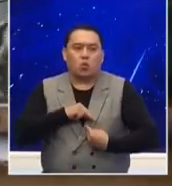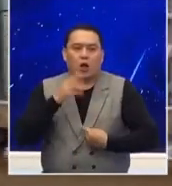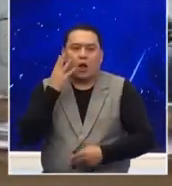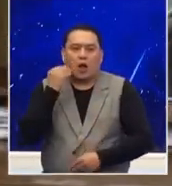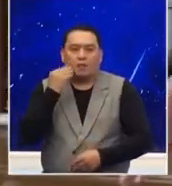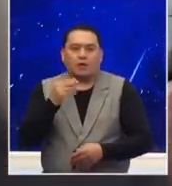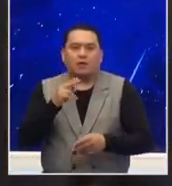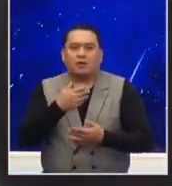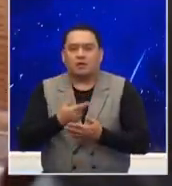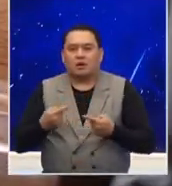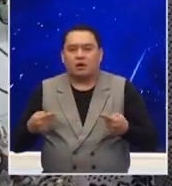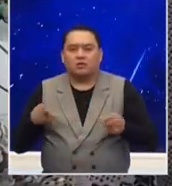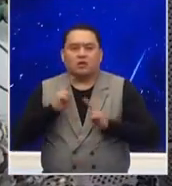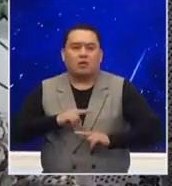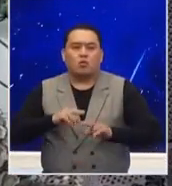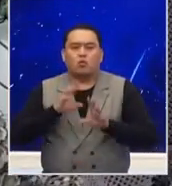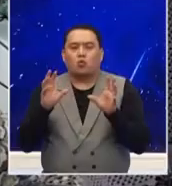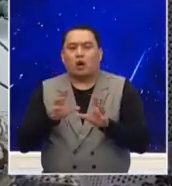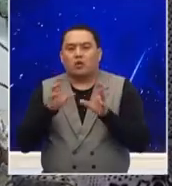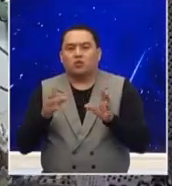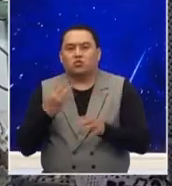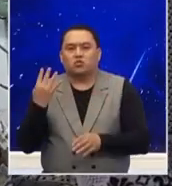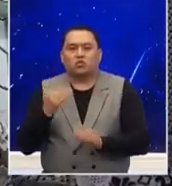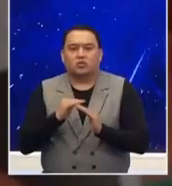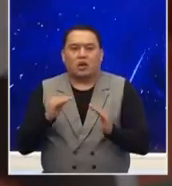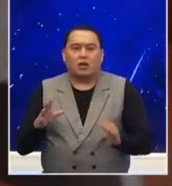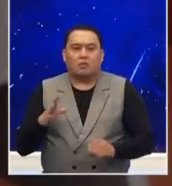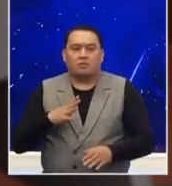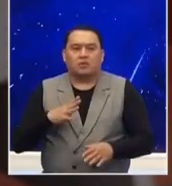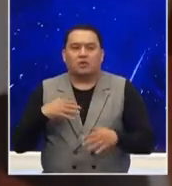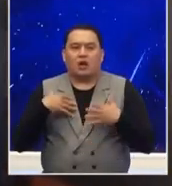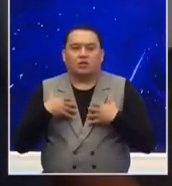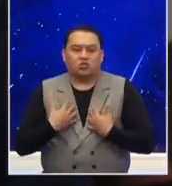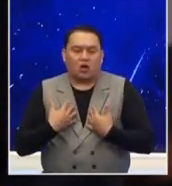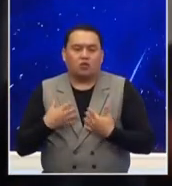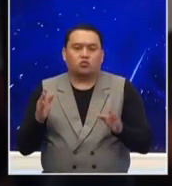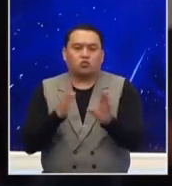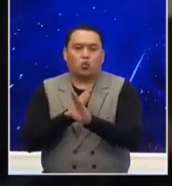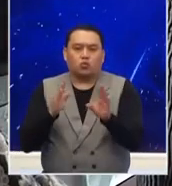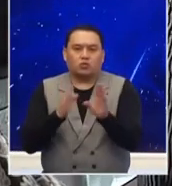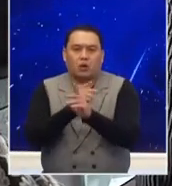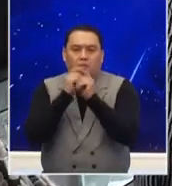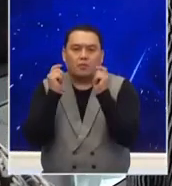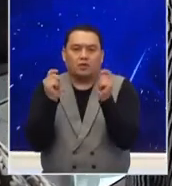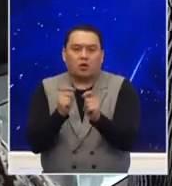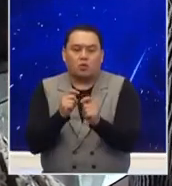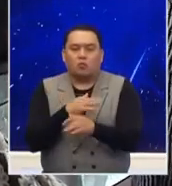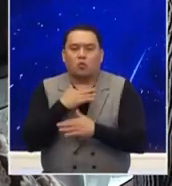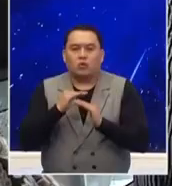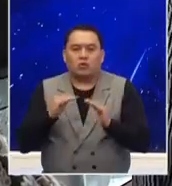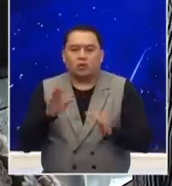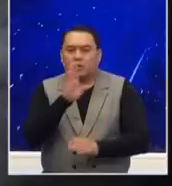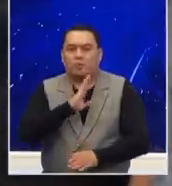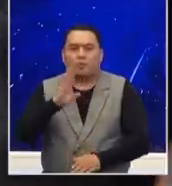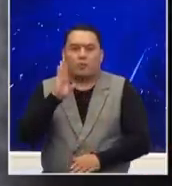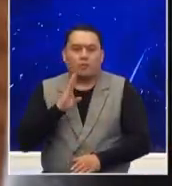Алматы разнорабочим. Женескуль ухаживает за 4 детьми. Чита уже была отчаялась, однако судьба им благоволила. На помощь многодетной семье